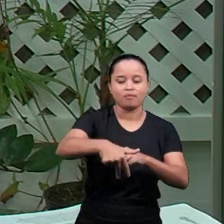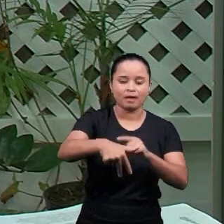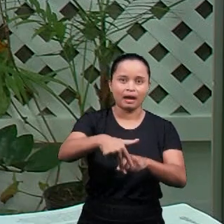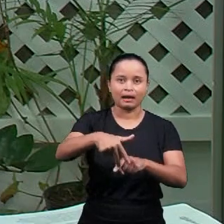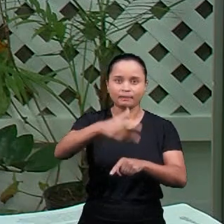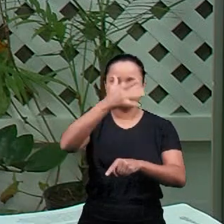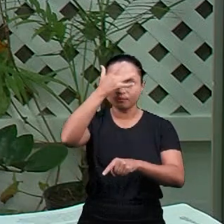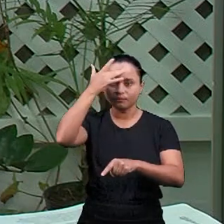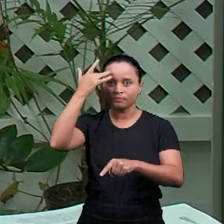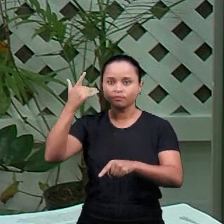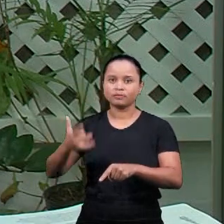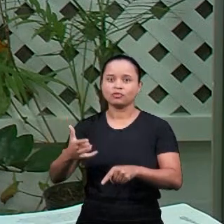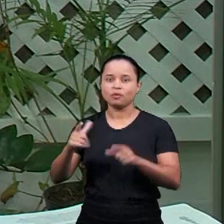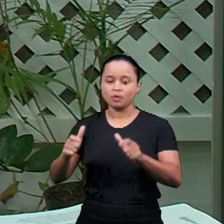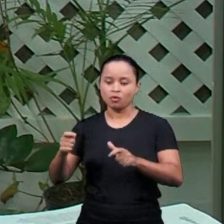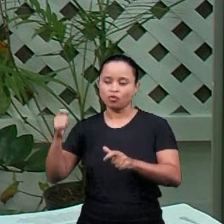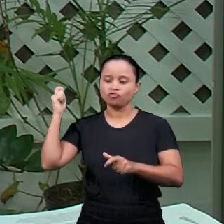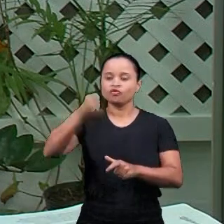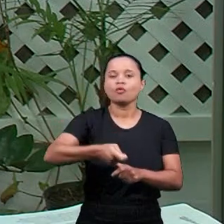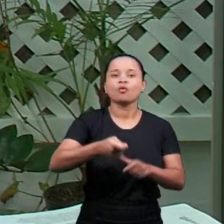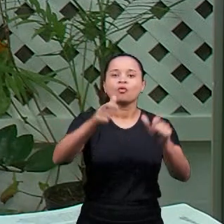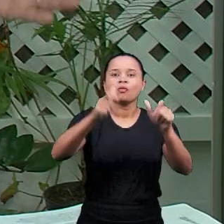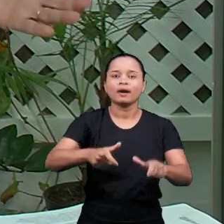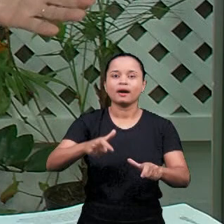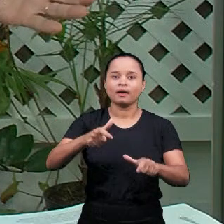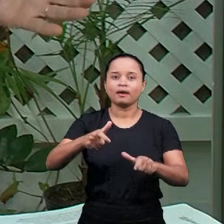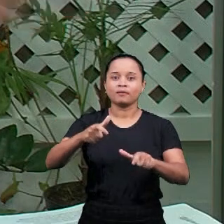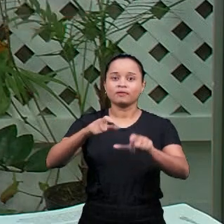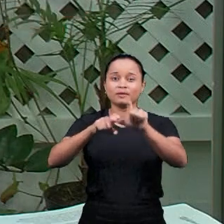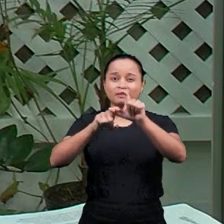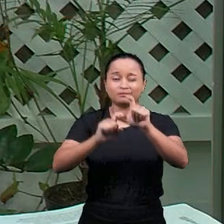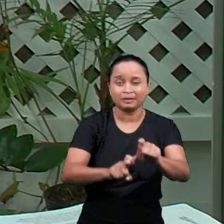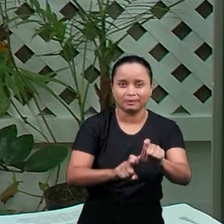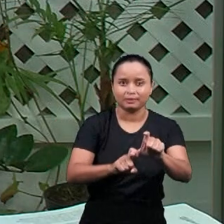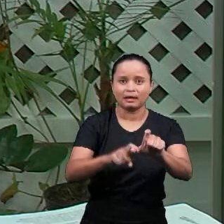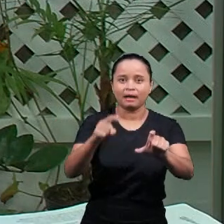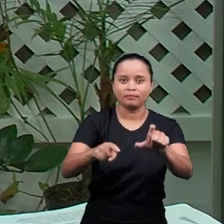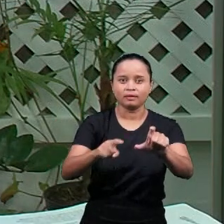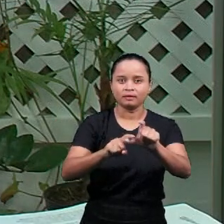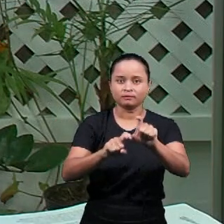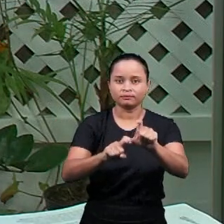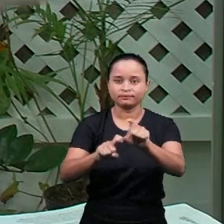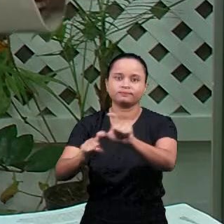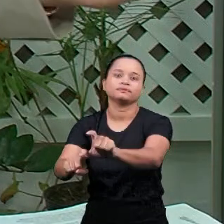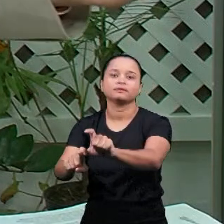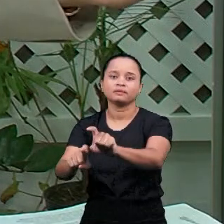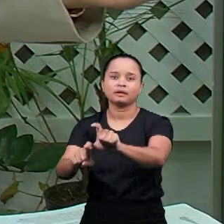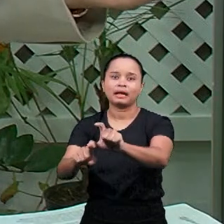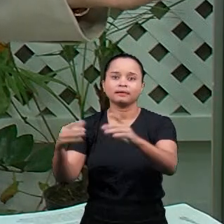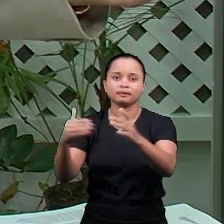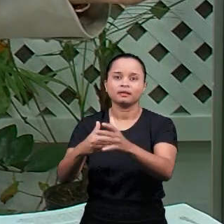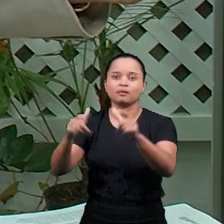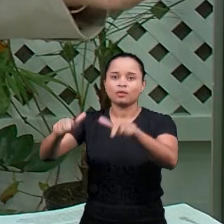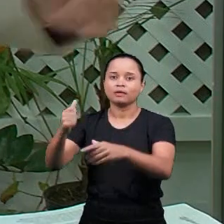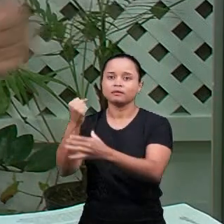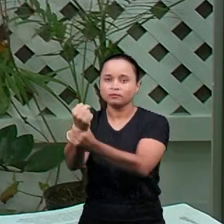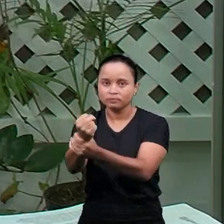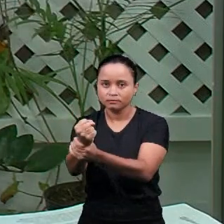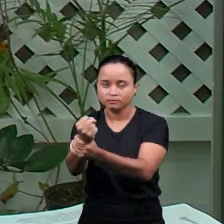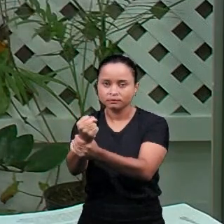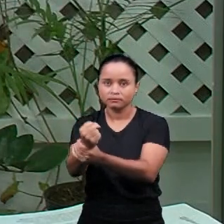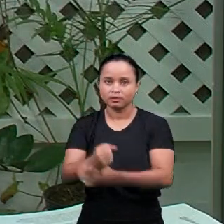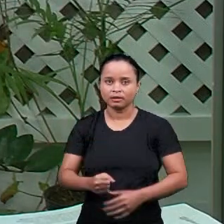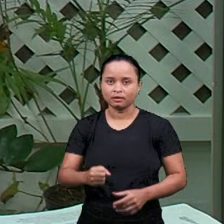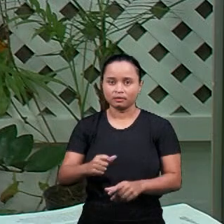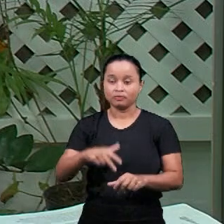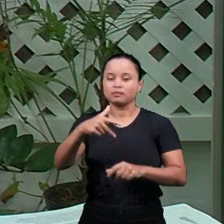doit s'accrocher à lui jusqu'au moment d'être sûr. Ah, je suis dans la bouée, maintenant je vais lâcher parce que je suis